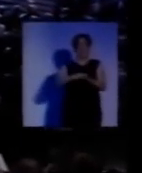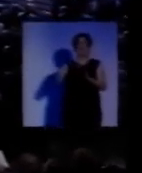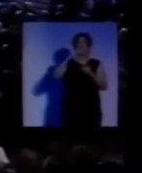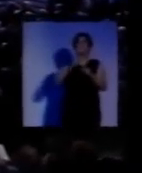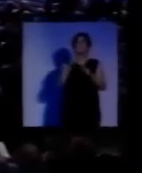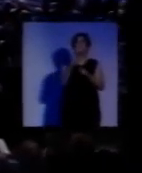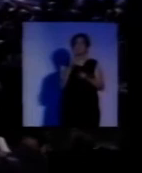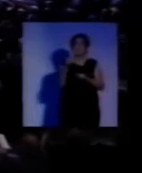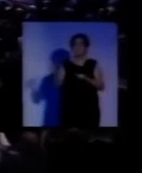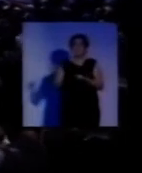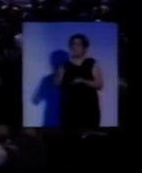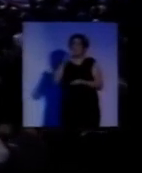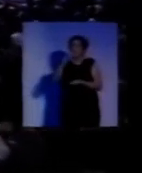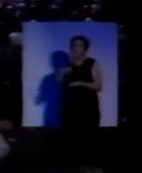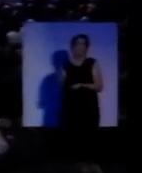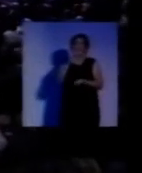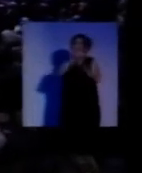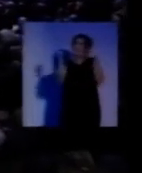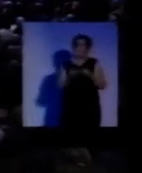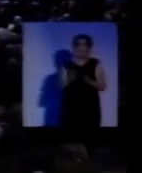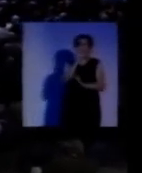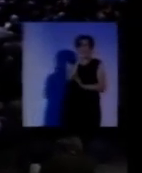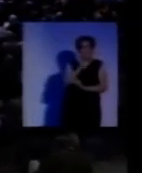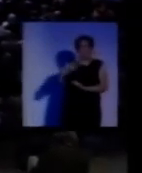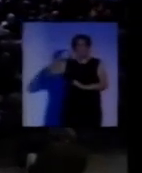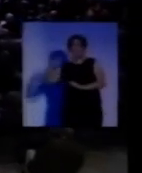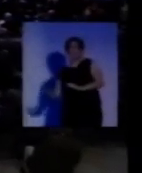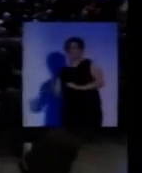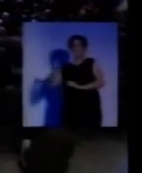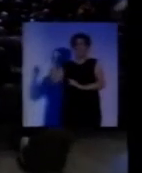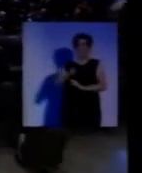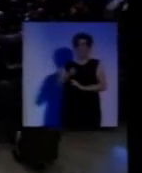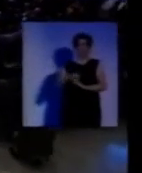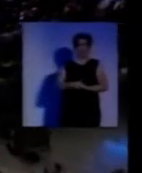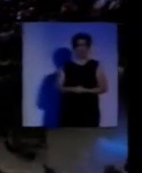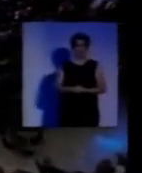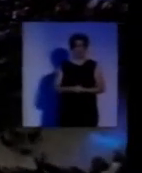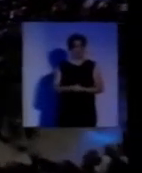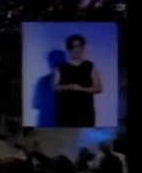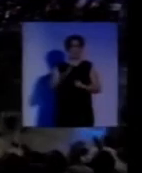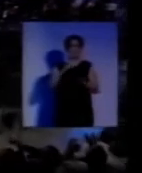απεδείχθη αναποτελεσματική από το 15% στο 5%.